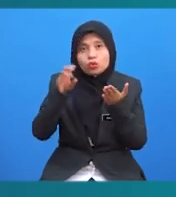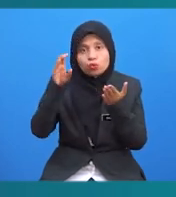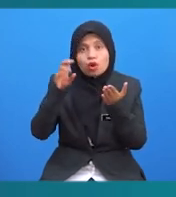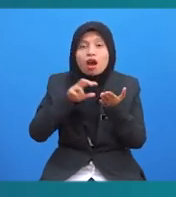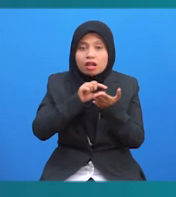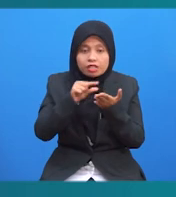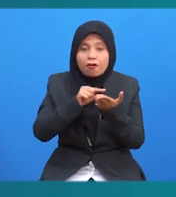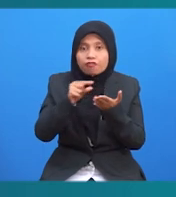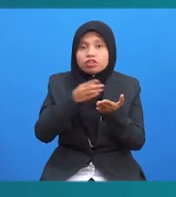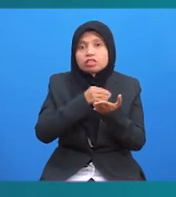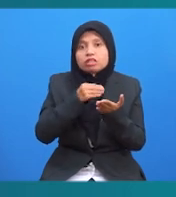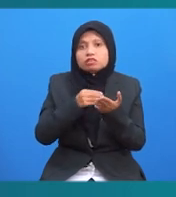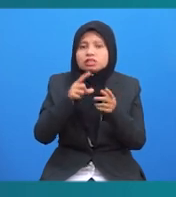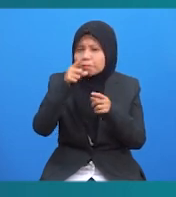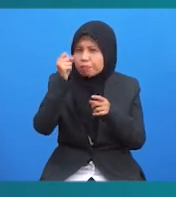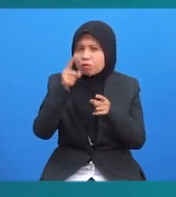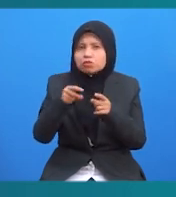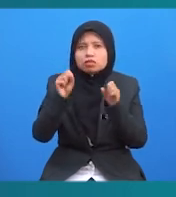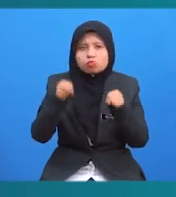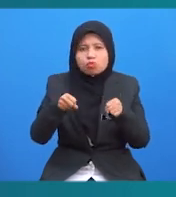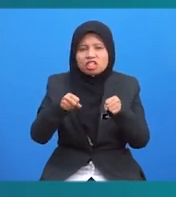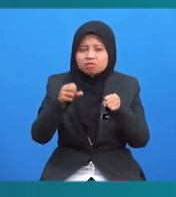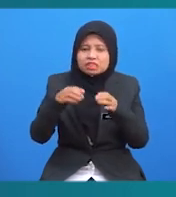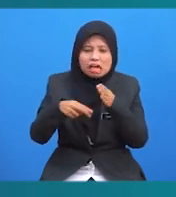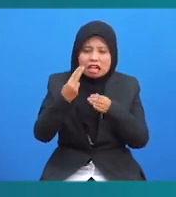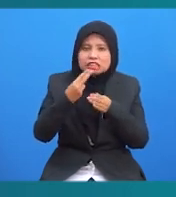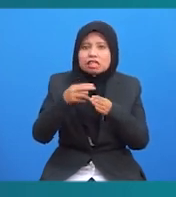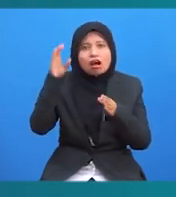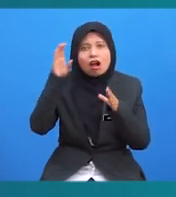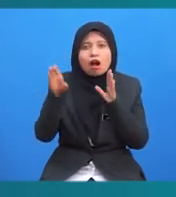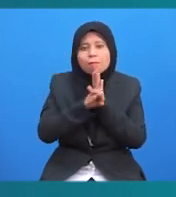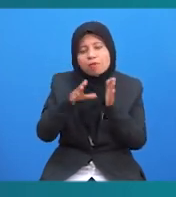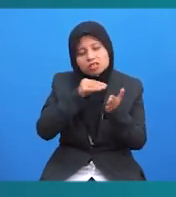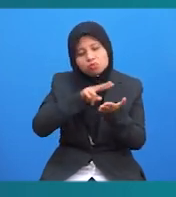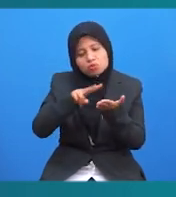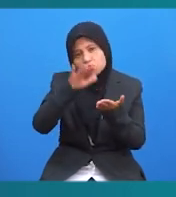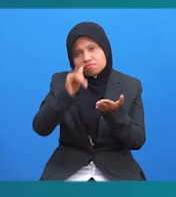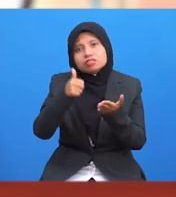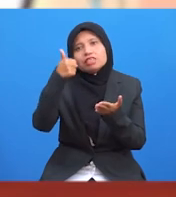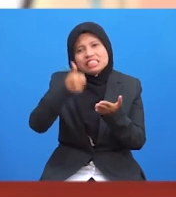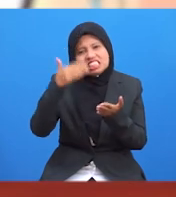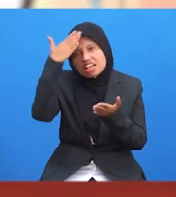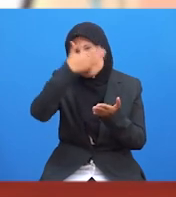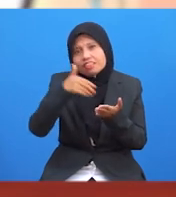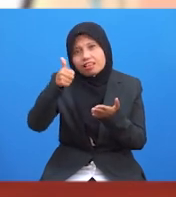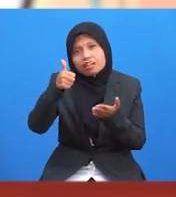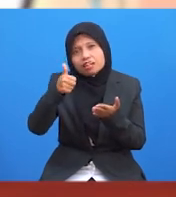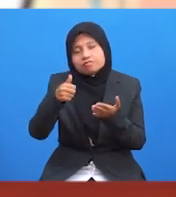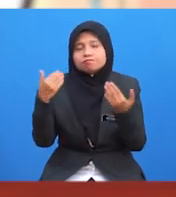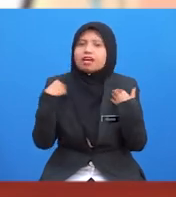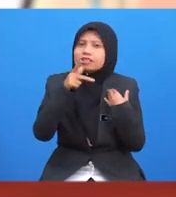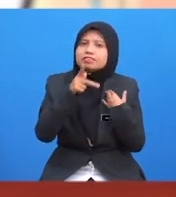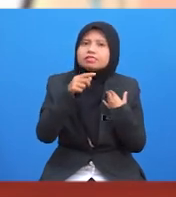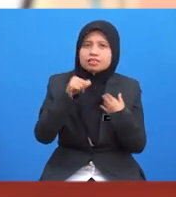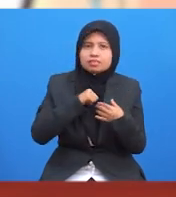video kerana kemampuannya dalam penghasilan gambar dan video yang menarik. Jadi, adakah